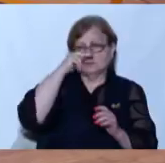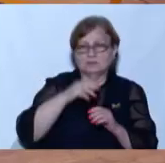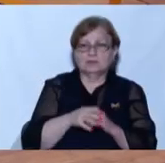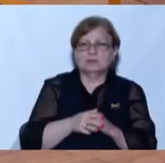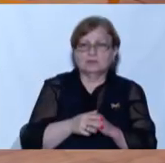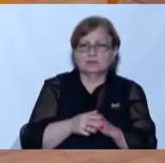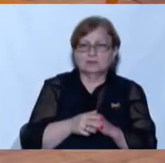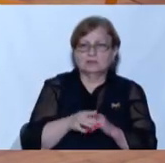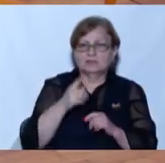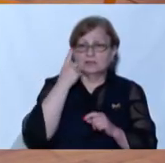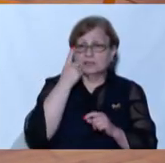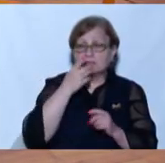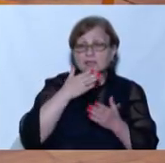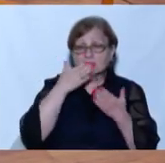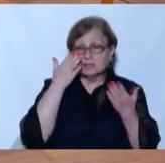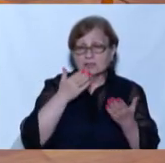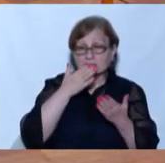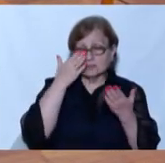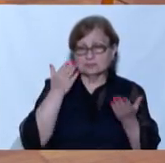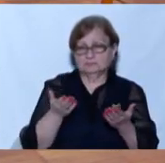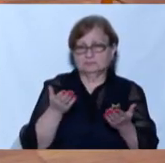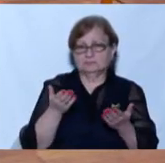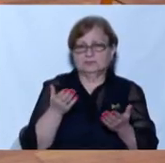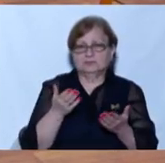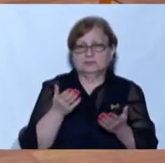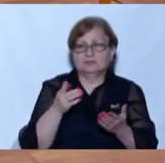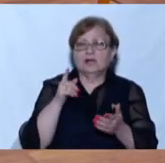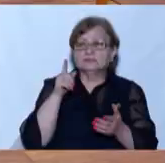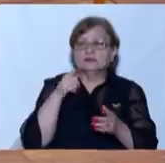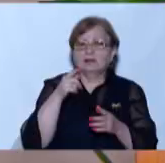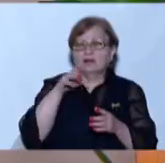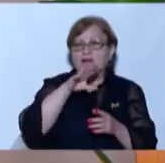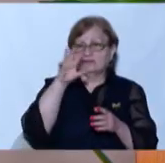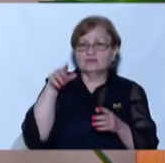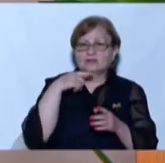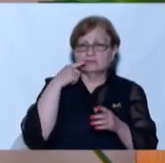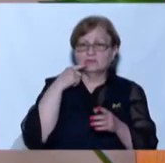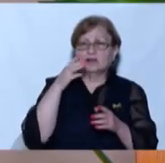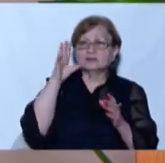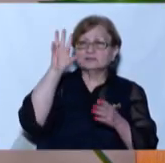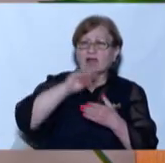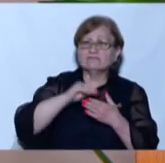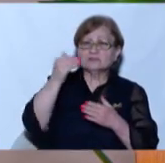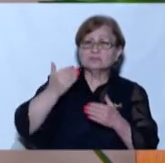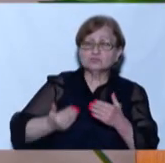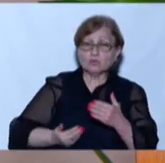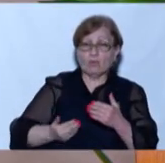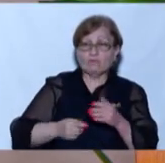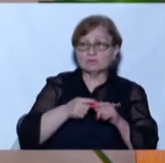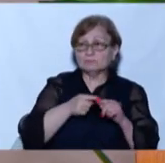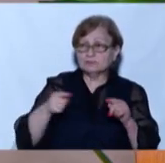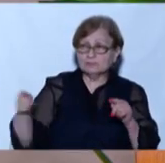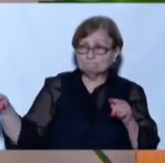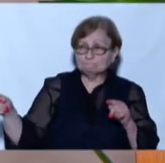იხვეწება რომ ერთხელ წაიკითხეთ კიდეც რომ და ღირსია დავით გურამიშვილი ან თავისი ცხოვრების გავლი თავისი გავლილი ცხოვრებით